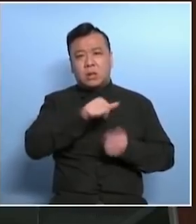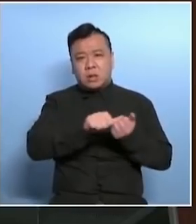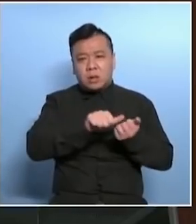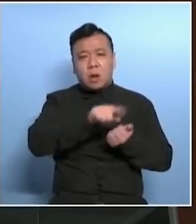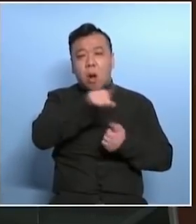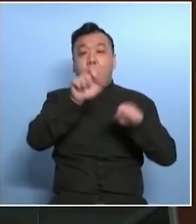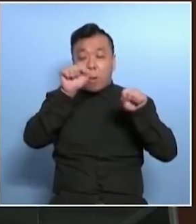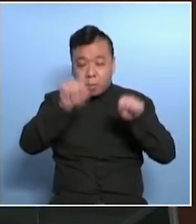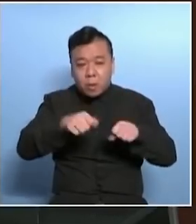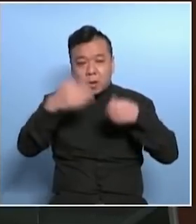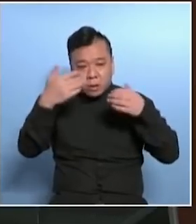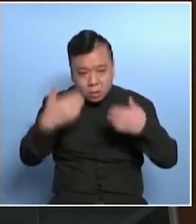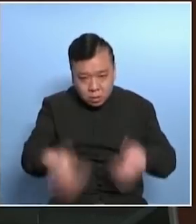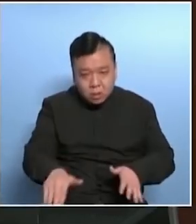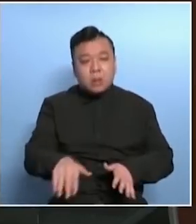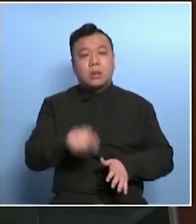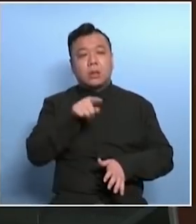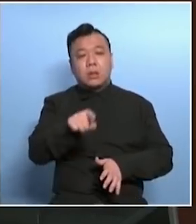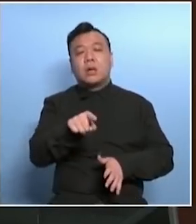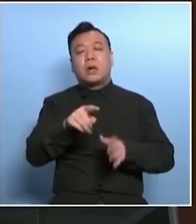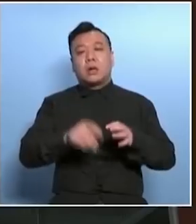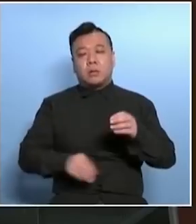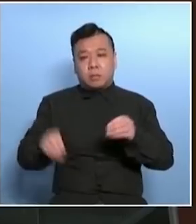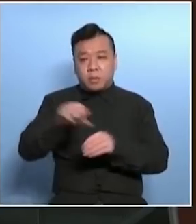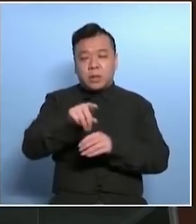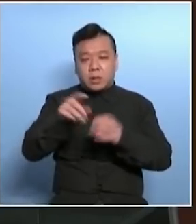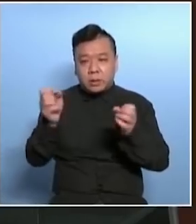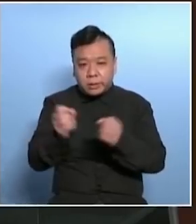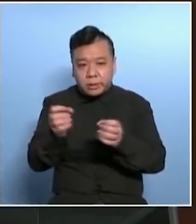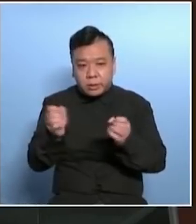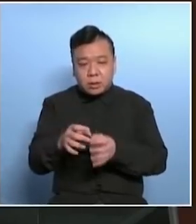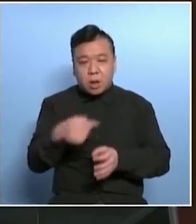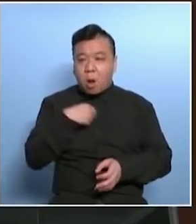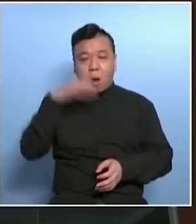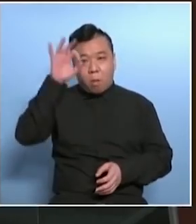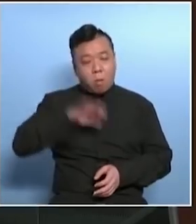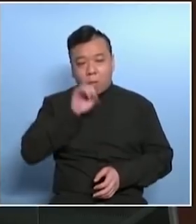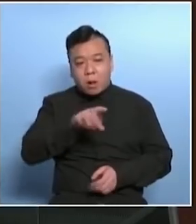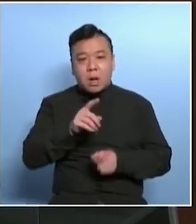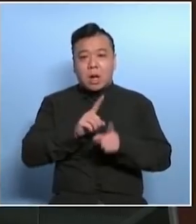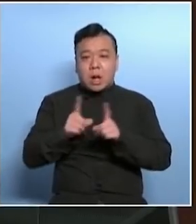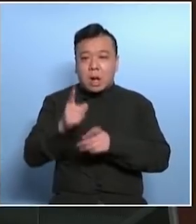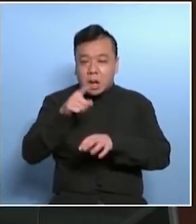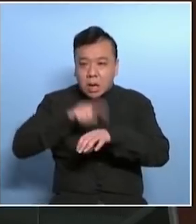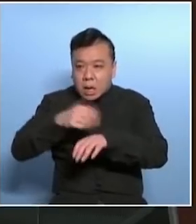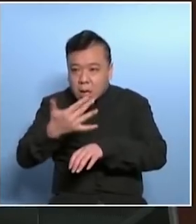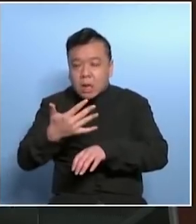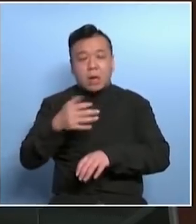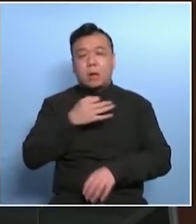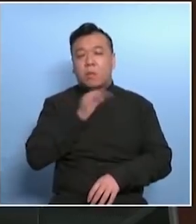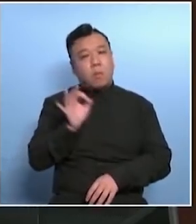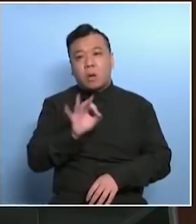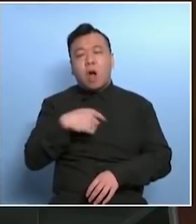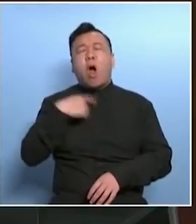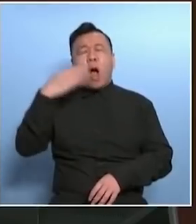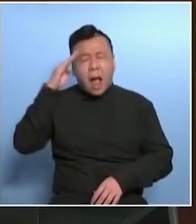員會嘅同意之後，我哋將呢樣嘢咧擺上議程。我亦都冇話咧係要排先排到幾時，總之我哋希望咧能